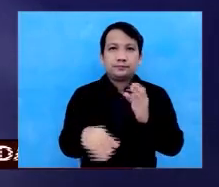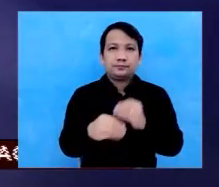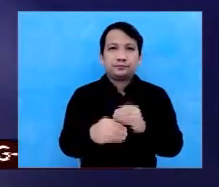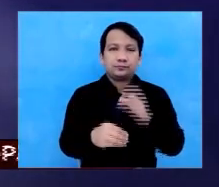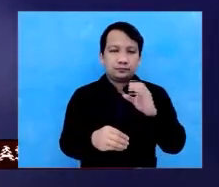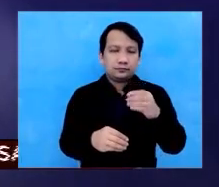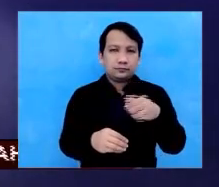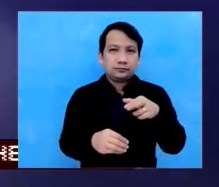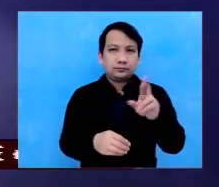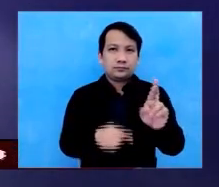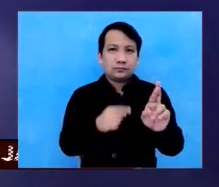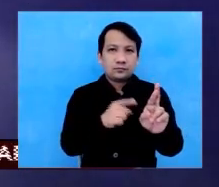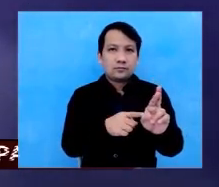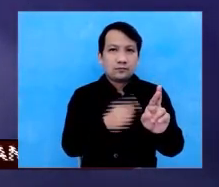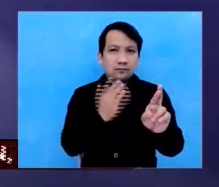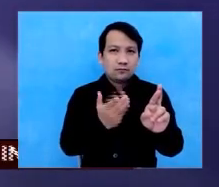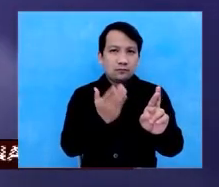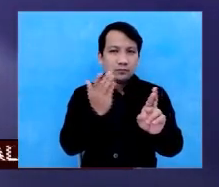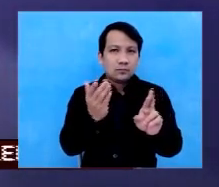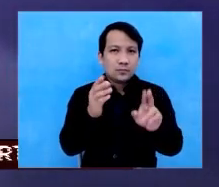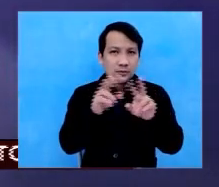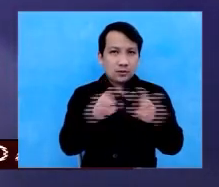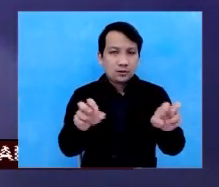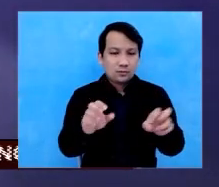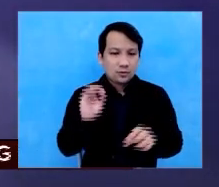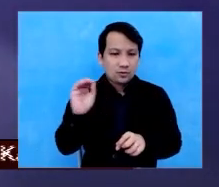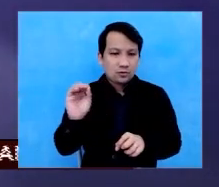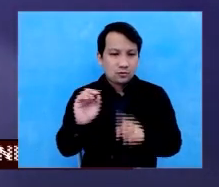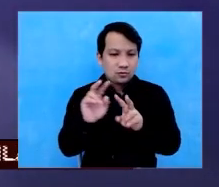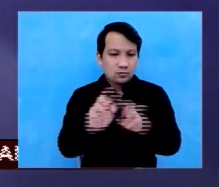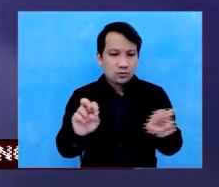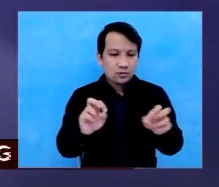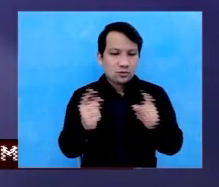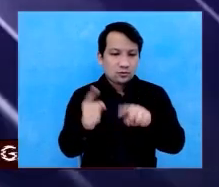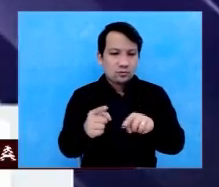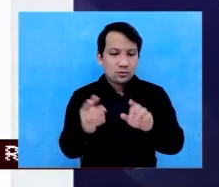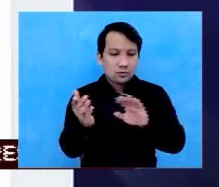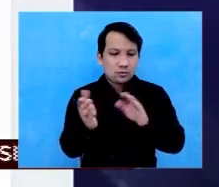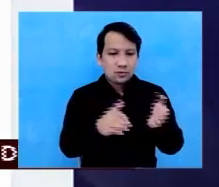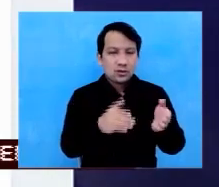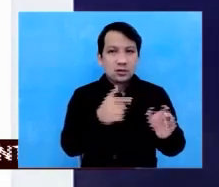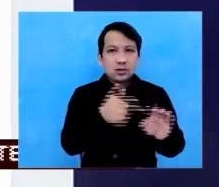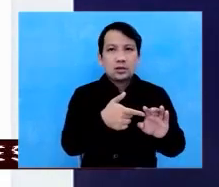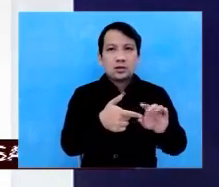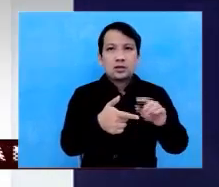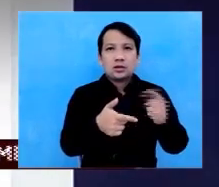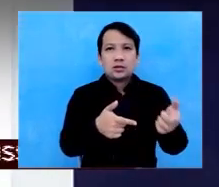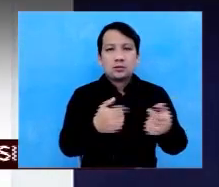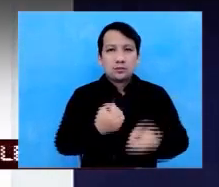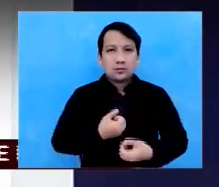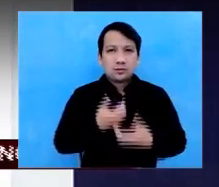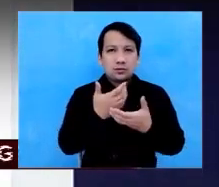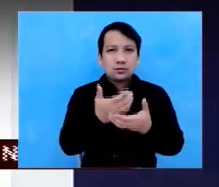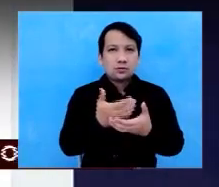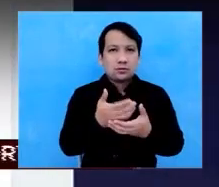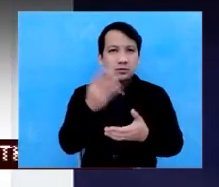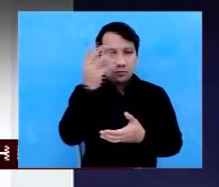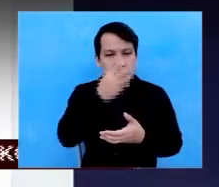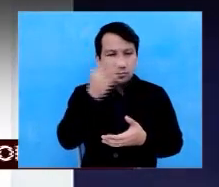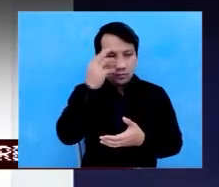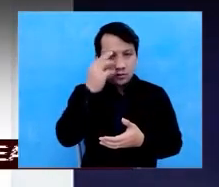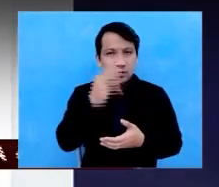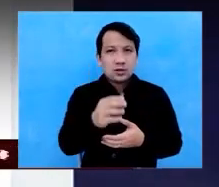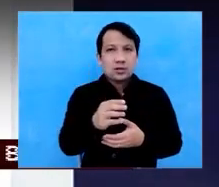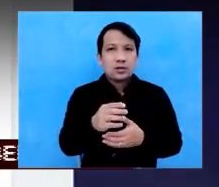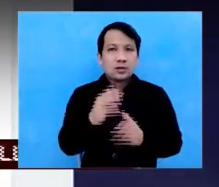CHR, nagsasagawa na sila ng sariling imbestigasyon sa pagpatay kay Lapid. Nagpahayag din ng pagkabahala ang Embahada ng